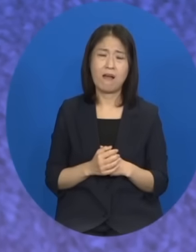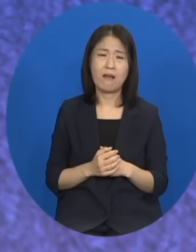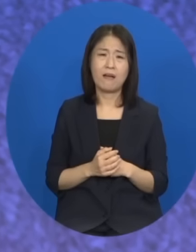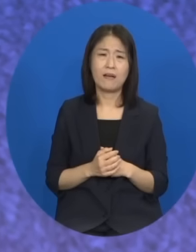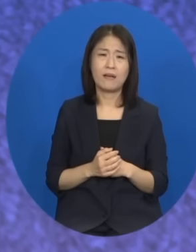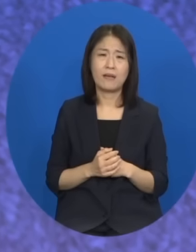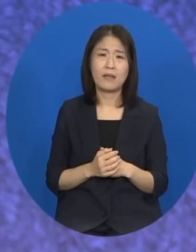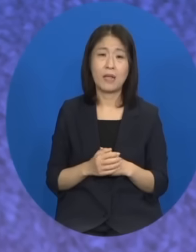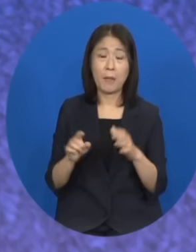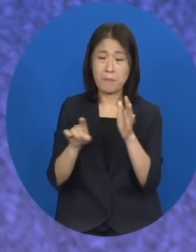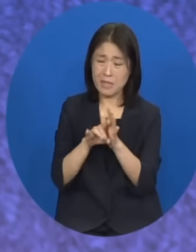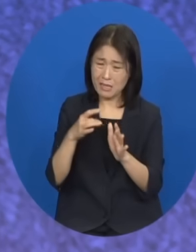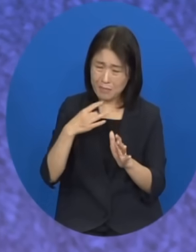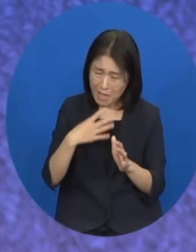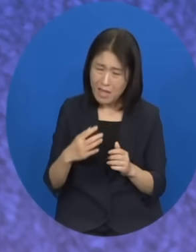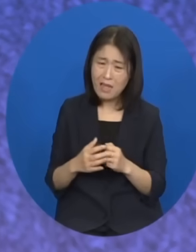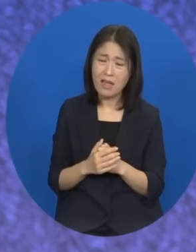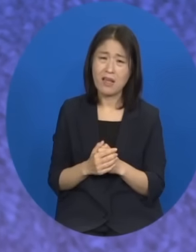쏟아졌어요. 믿기만 해.